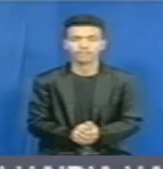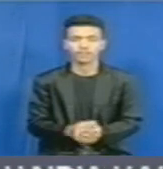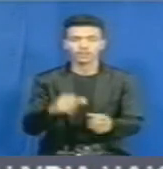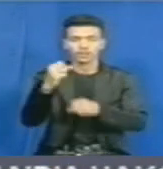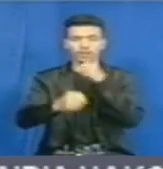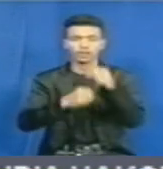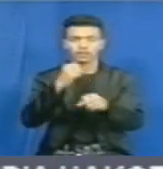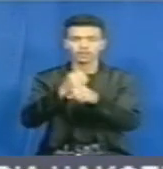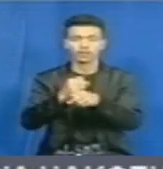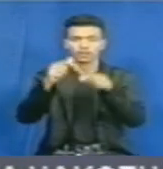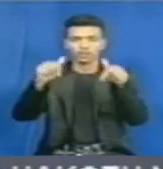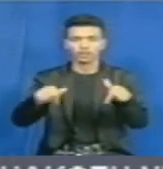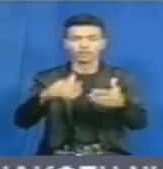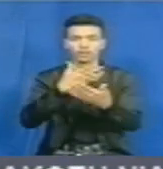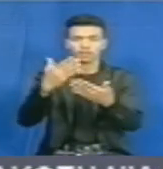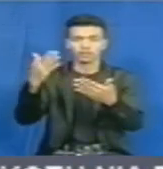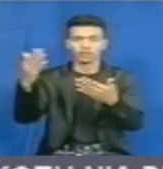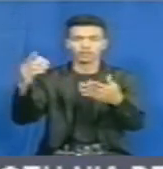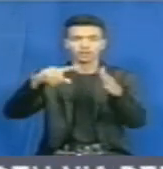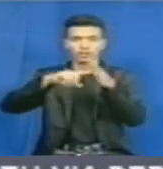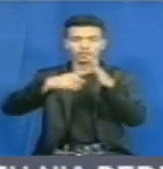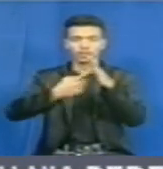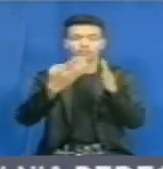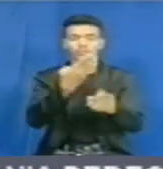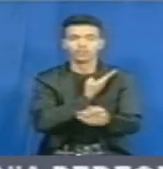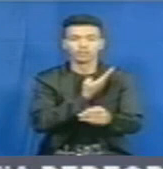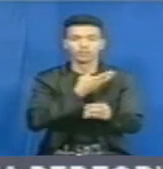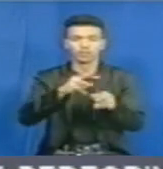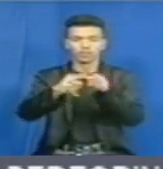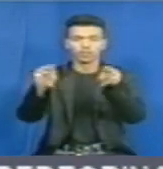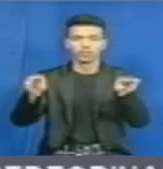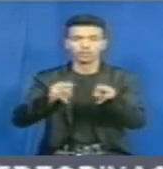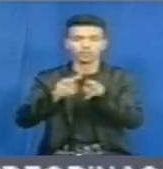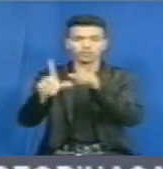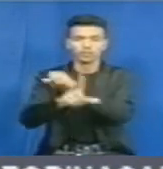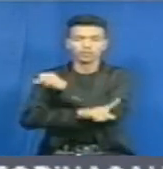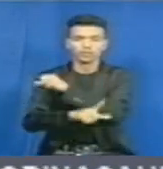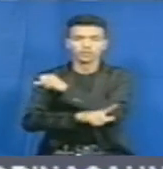Inisiu tina ne pros resu necessidade básica hahusai e ha município liksa.